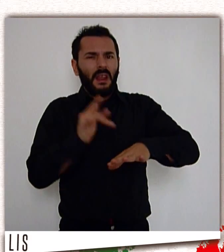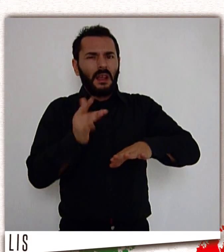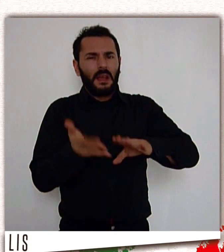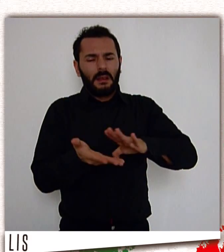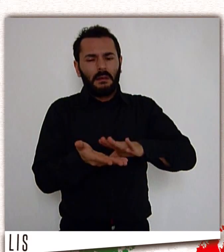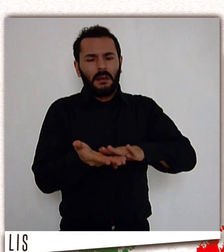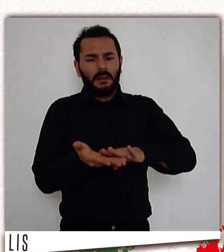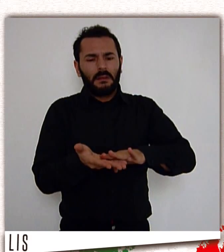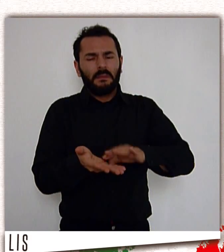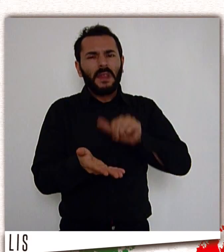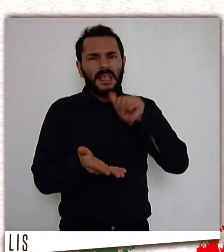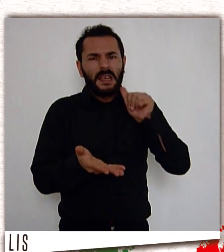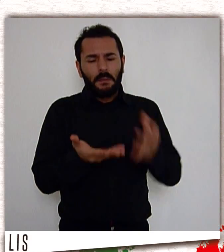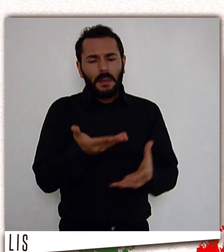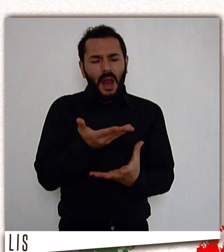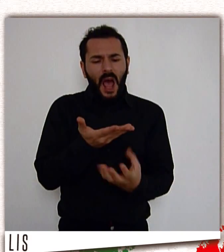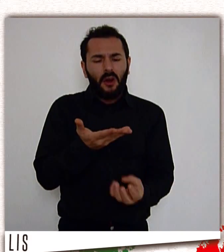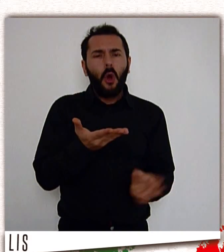tutto l'aroma